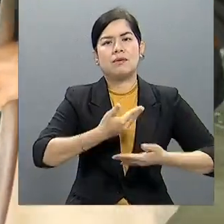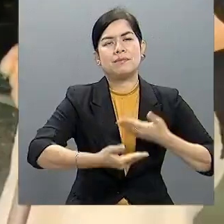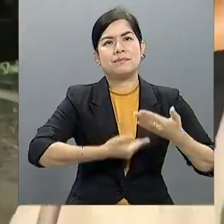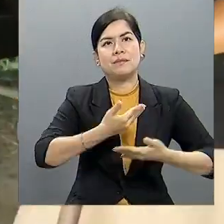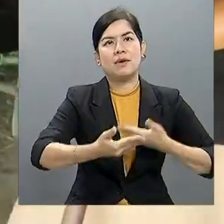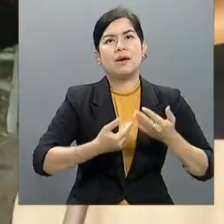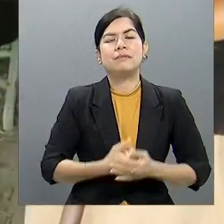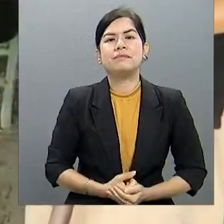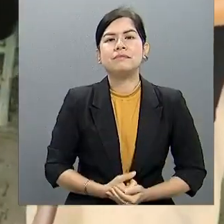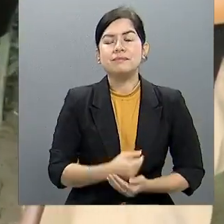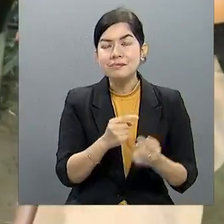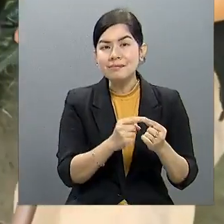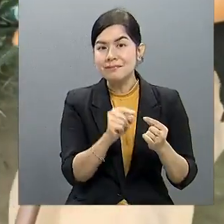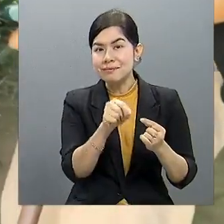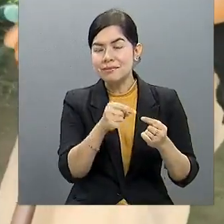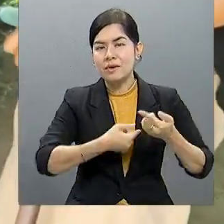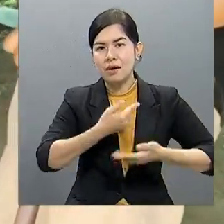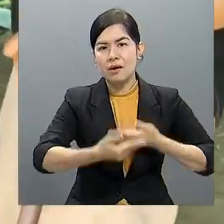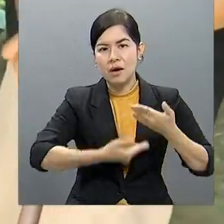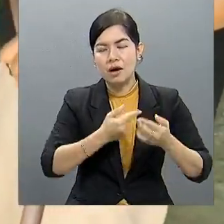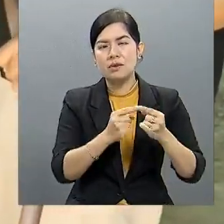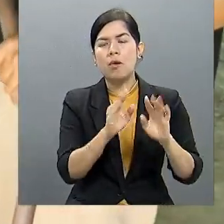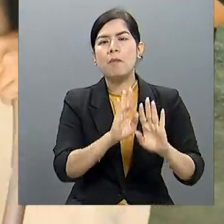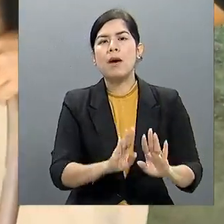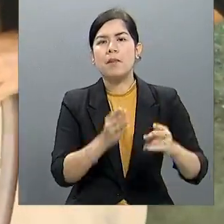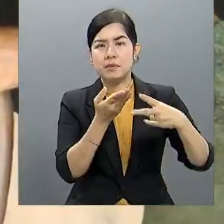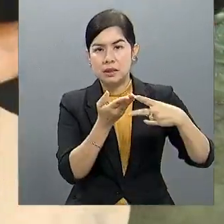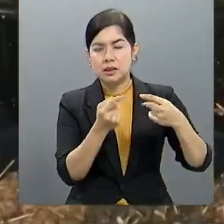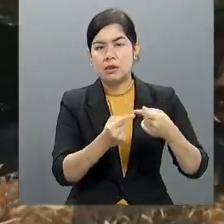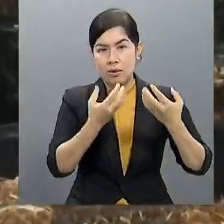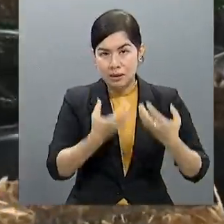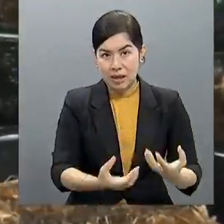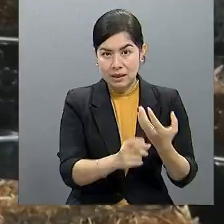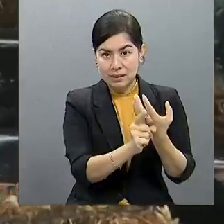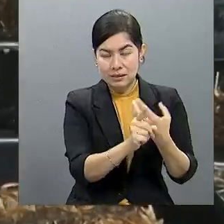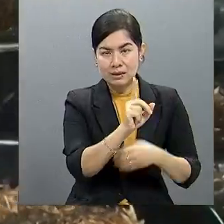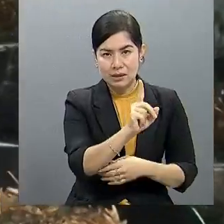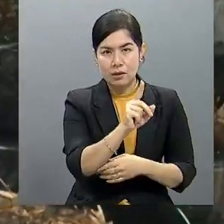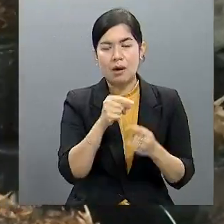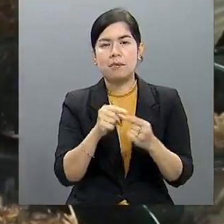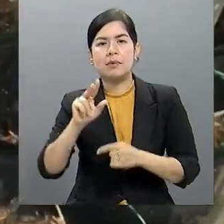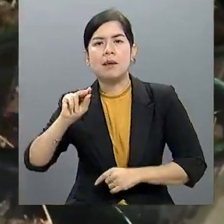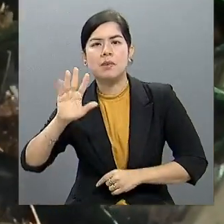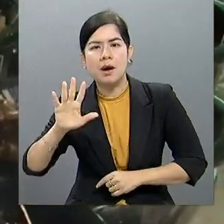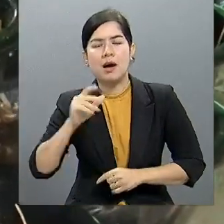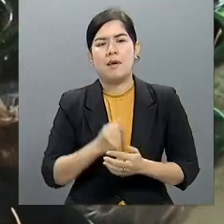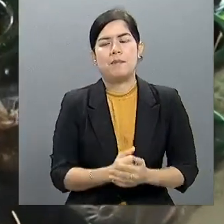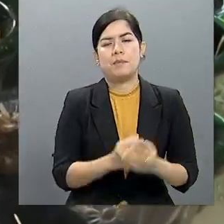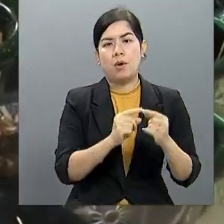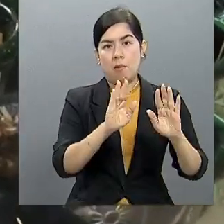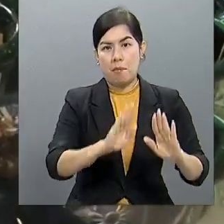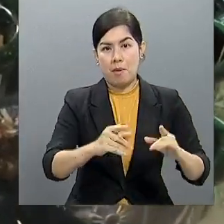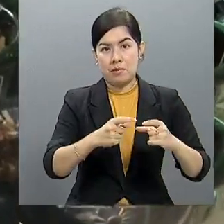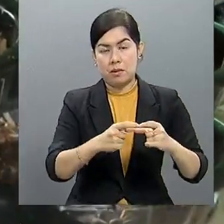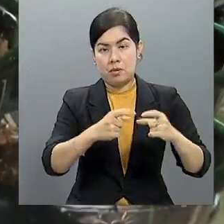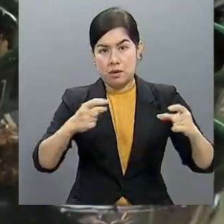อนite budgeijah บาย 2 ถนาดครัคือขนาด 1.ิโลกรรม 35 บาทและอกขนาดหนึ่ เพื่อบ้านใครพื้น